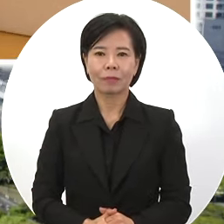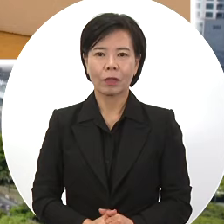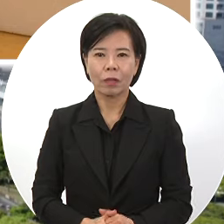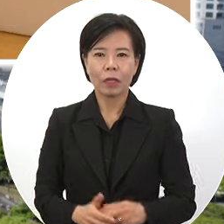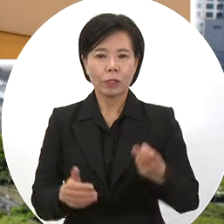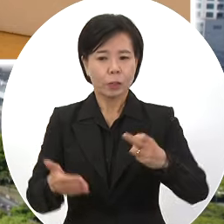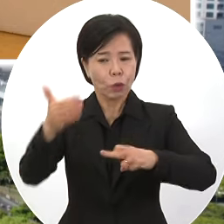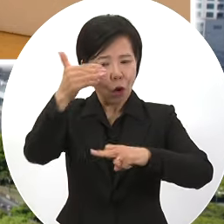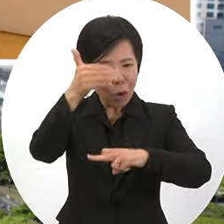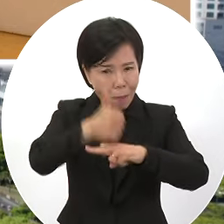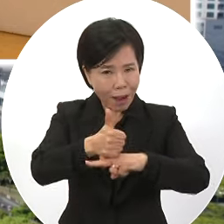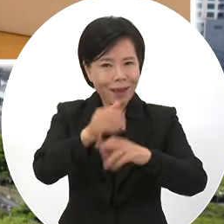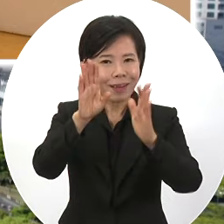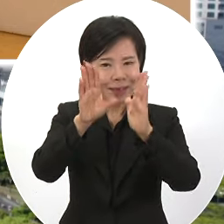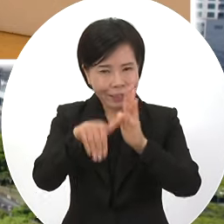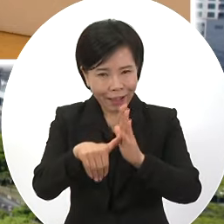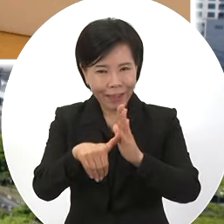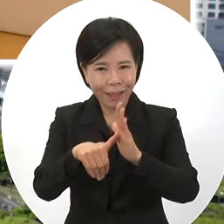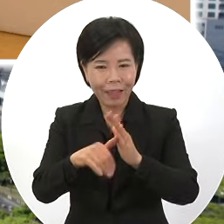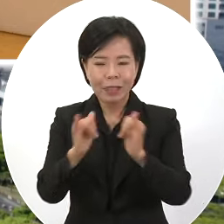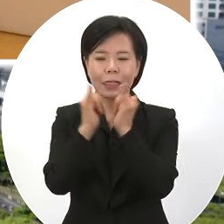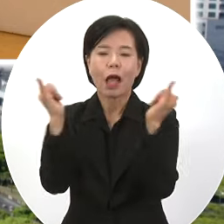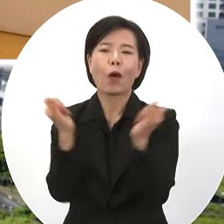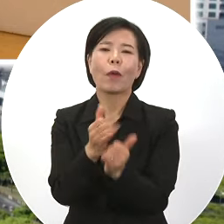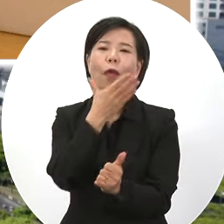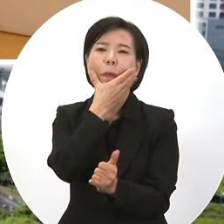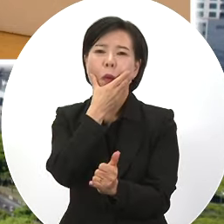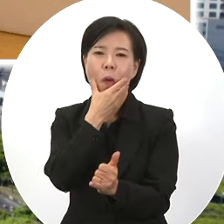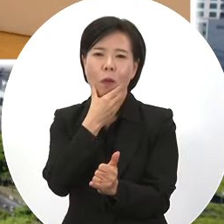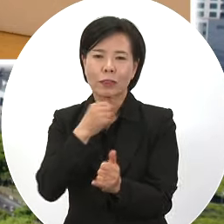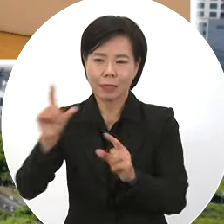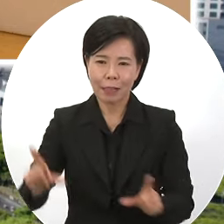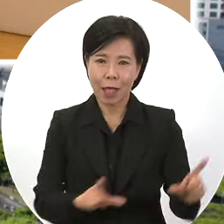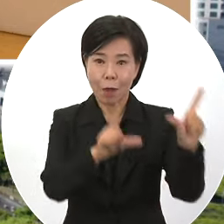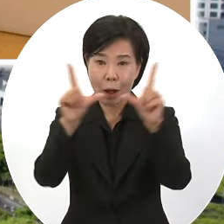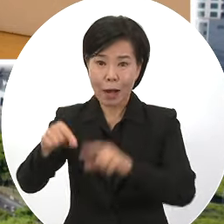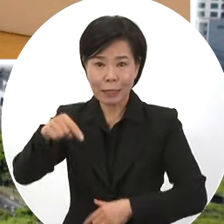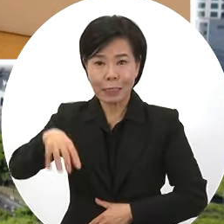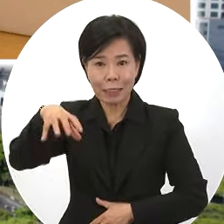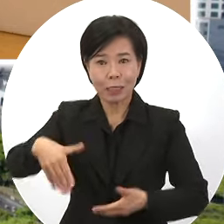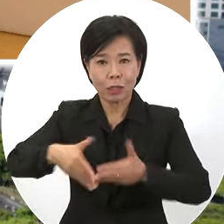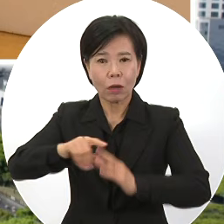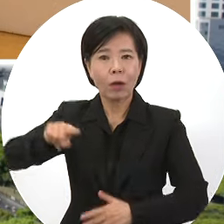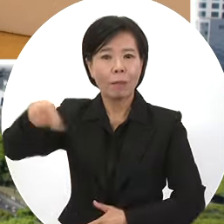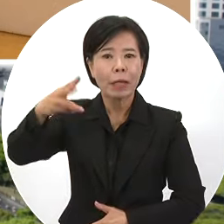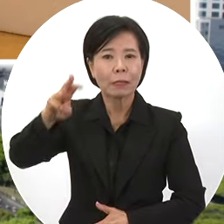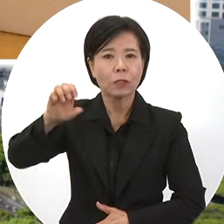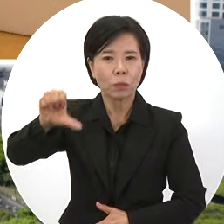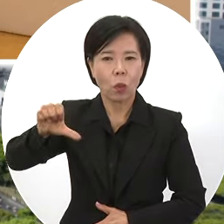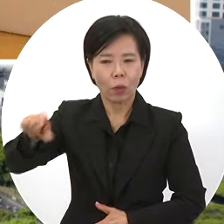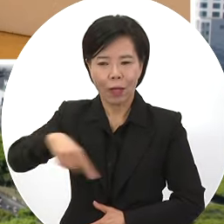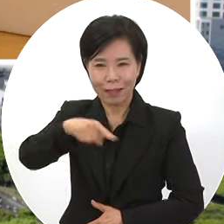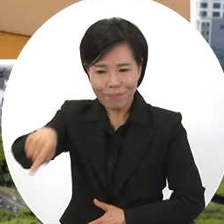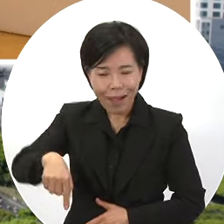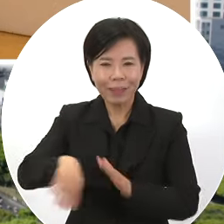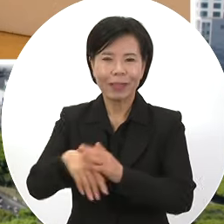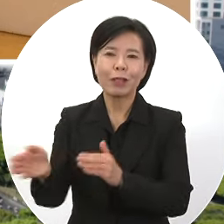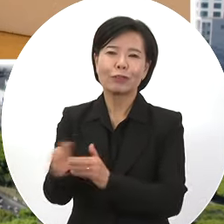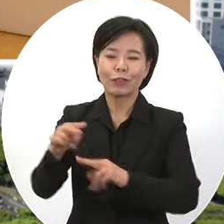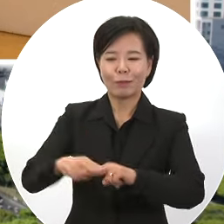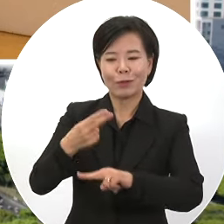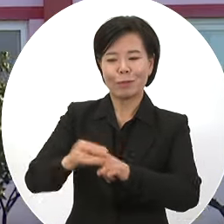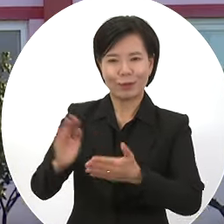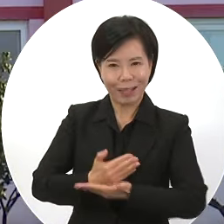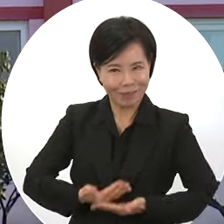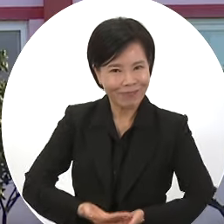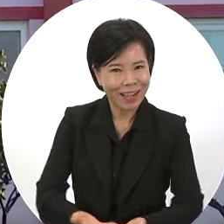제주특별자치도는 연말연시를 맞아 도내 사회복지 생활시설 135곳에 총 1096개의 수산물 꾸러미를